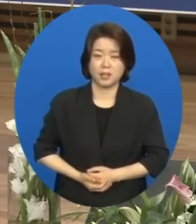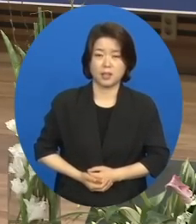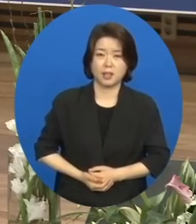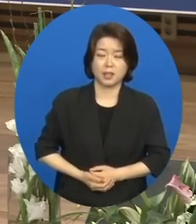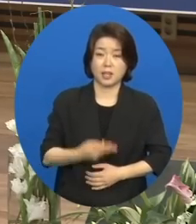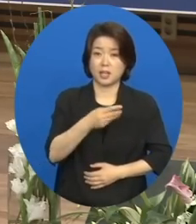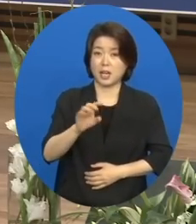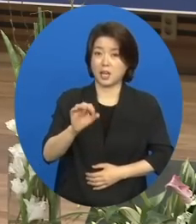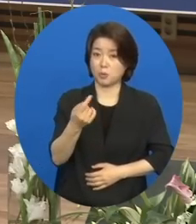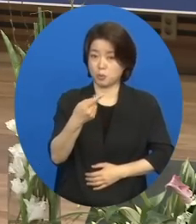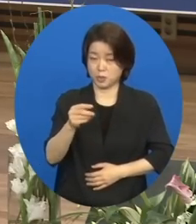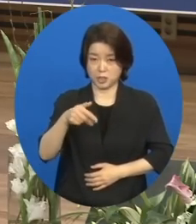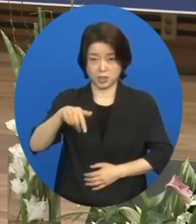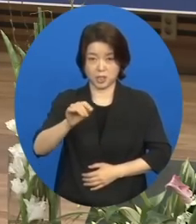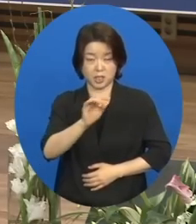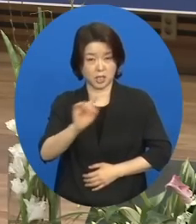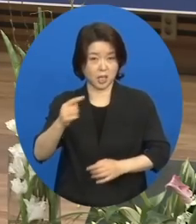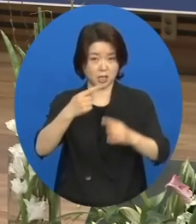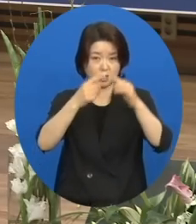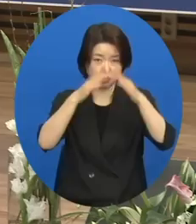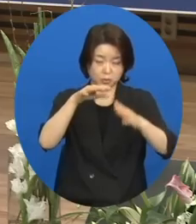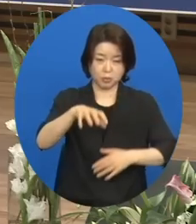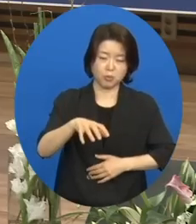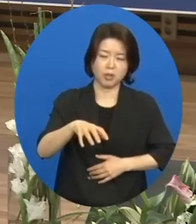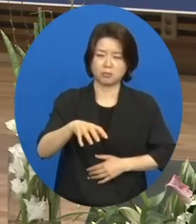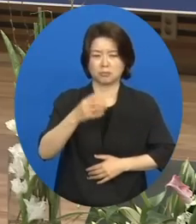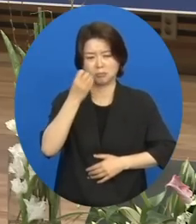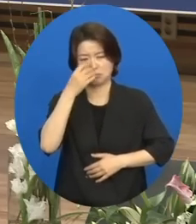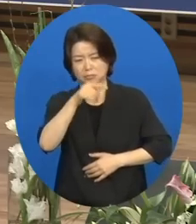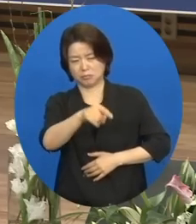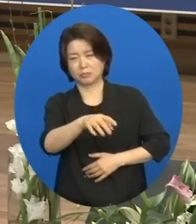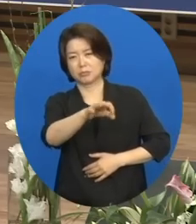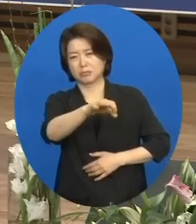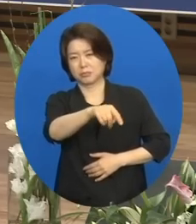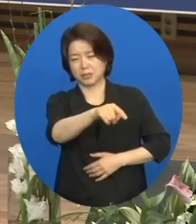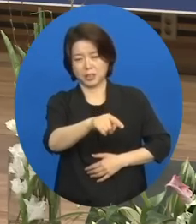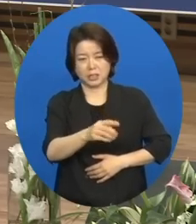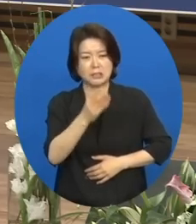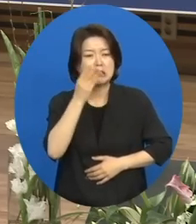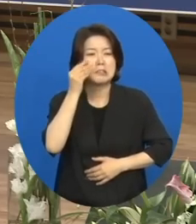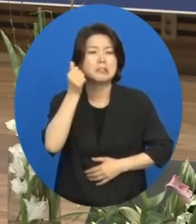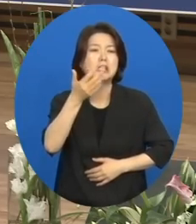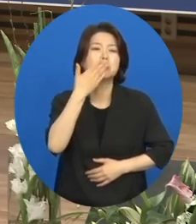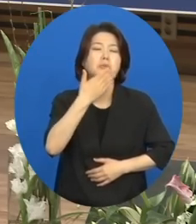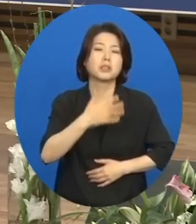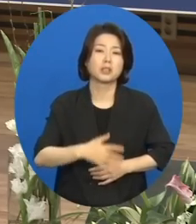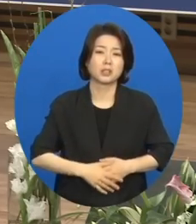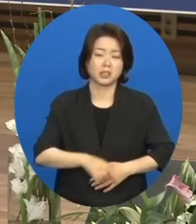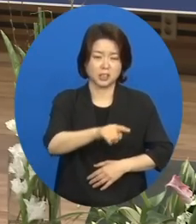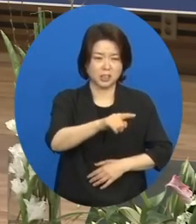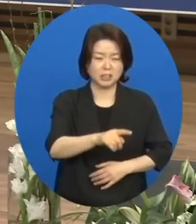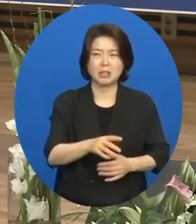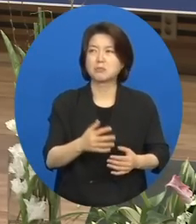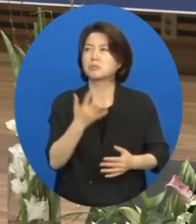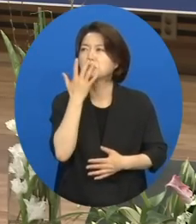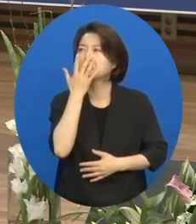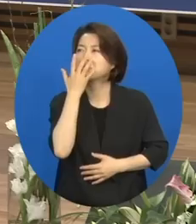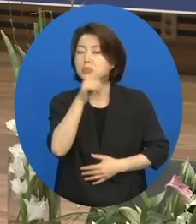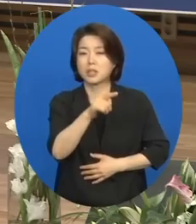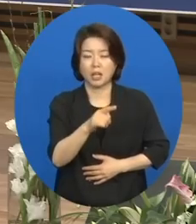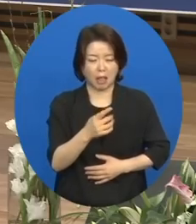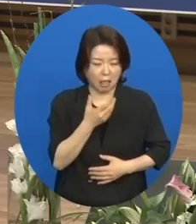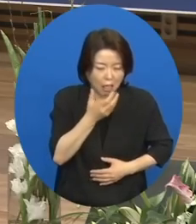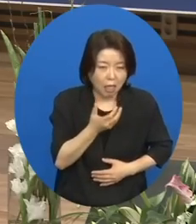라오디게아 교회는요 그 교회 같지도 않게요. 어줍지 않게 기름지게 먹고 살던 라오디게아 교회 너무 뜨뜻미지근해서 토해낼 것